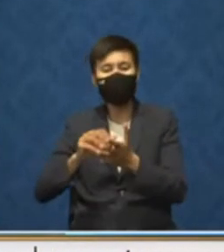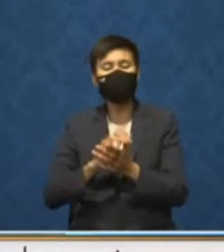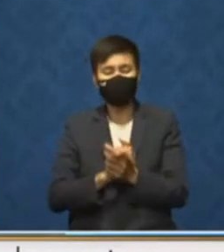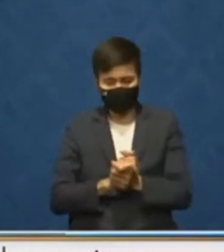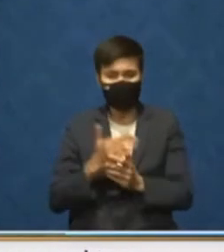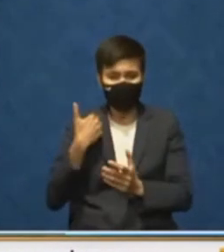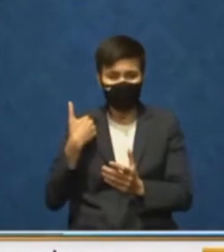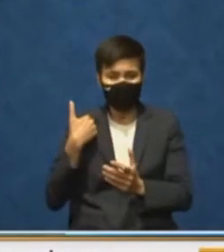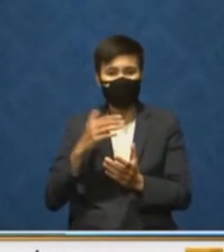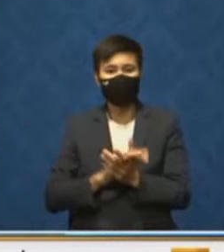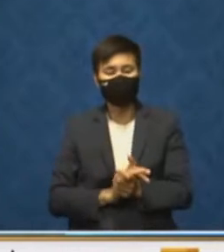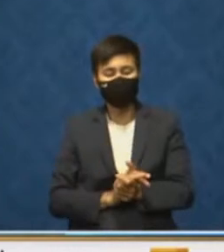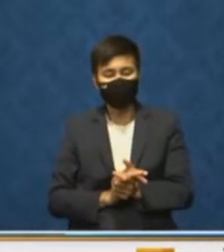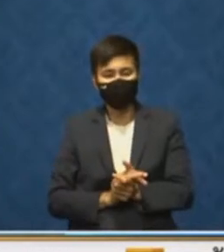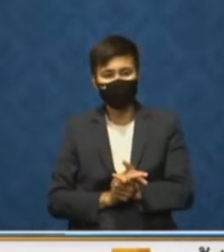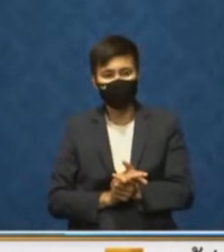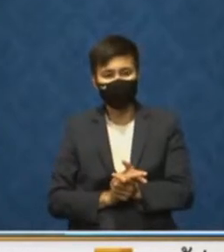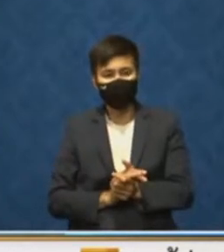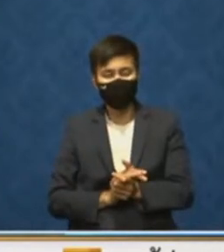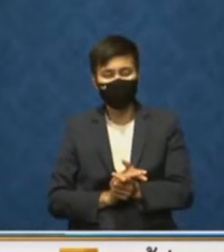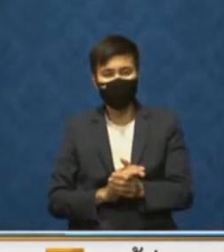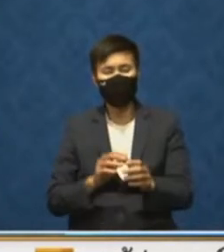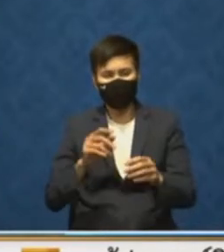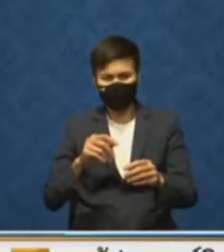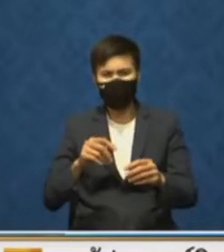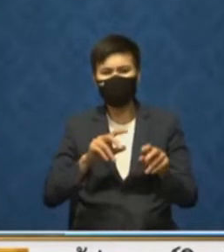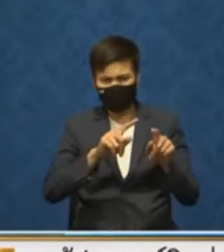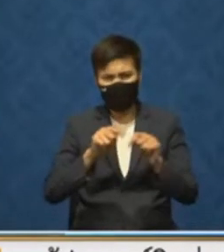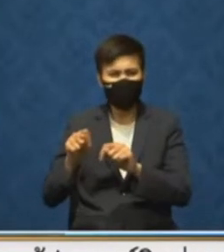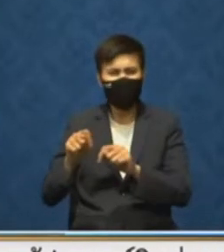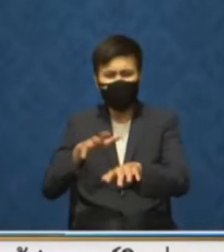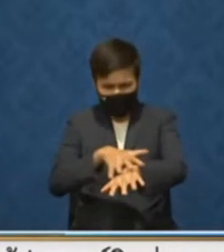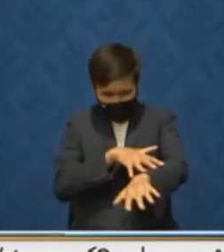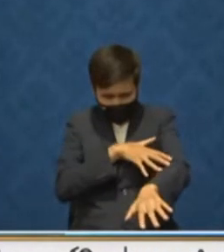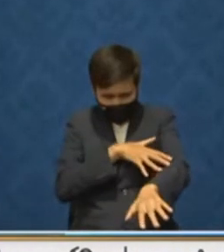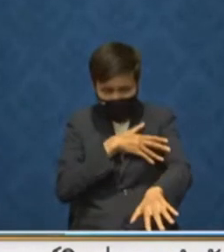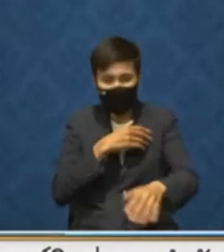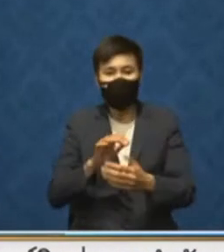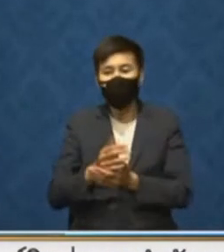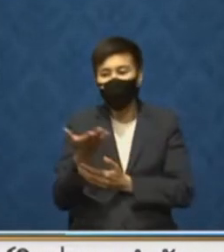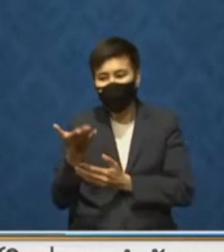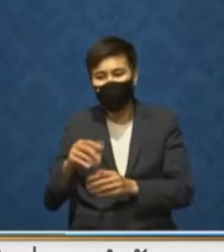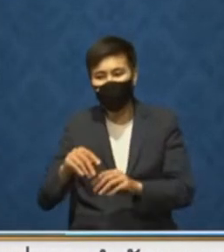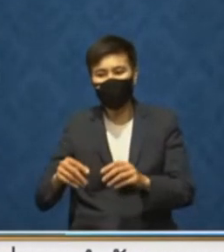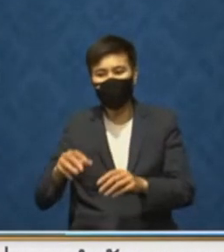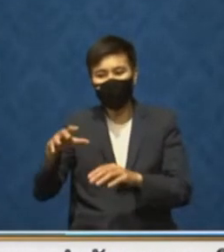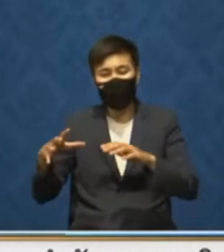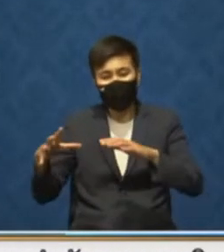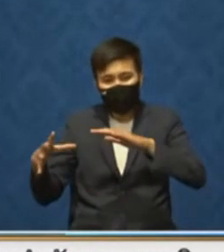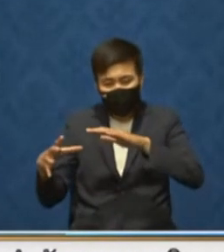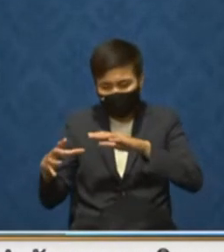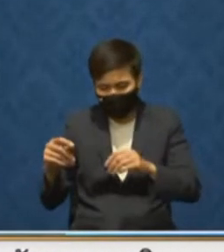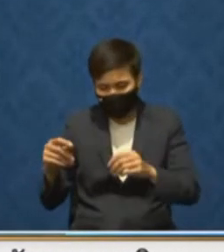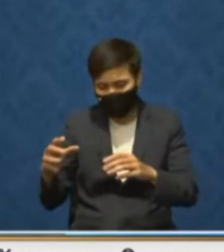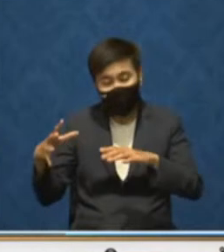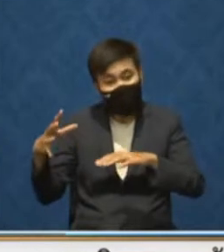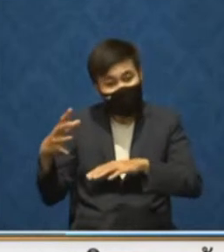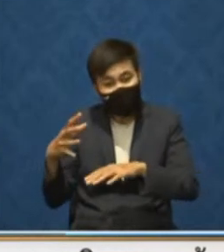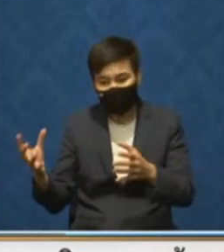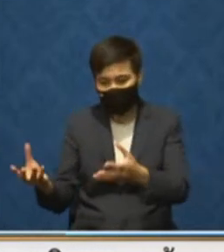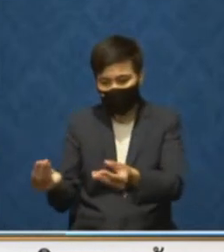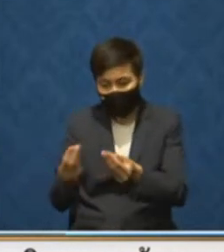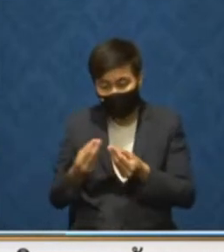เตรียมการมากนานพร้อมควรนะครับเรื่องของการเวนคืนแล้วการแก้ปัญหาการบุกรุกแก้มาเรื่องของ